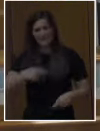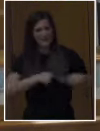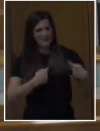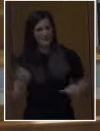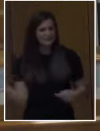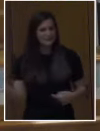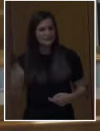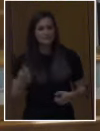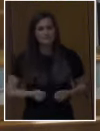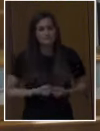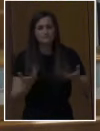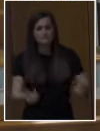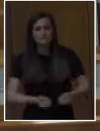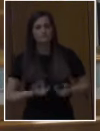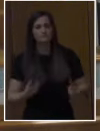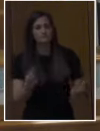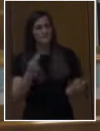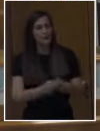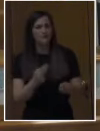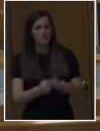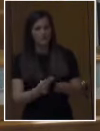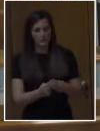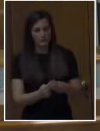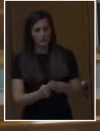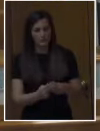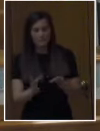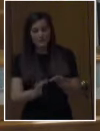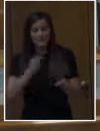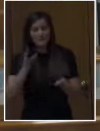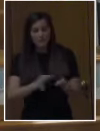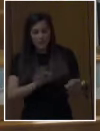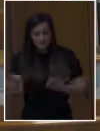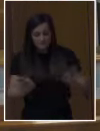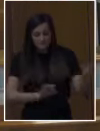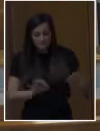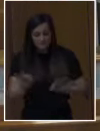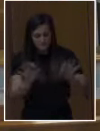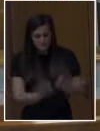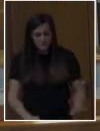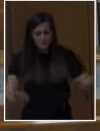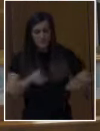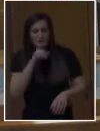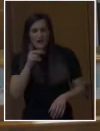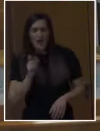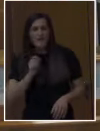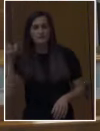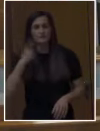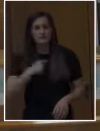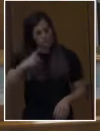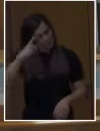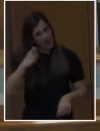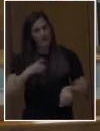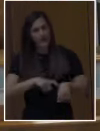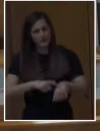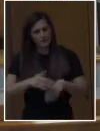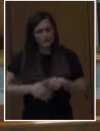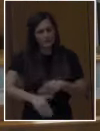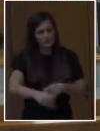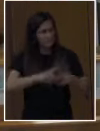σημαντικό. Το Σεπτέμβρη, όταν σχεδιάζαμε αυτή την εκδήλωση, γνωρίζαμε ότι αυτό που σχεδιάζουμε είναι κάτι πάρα πολύ